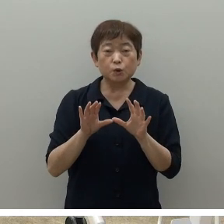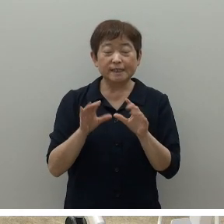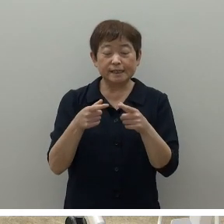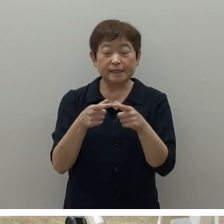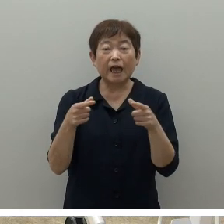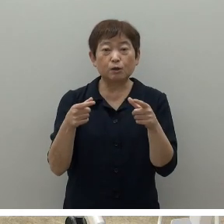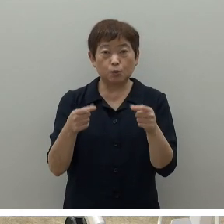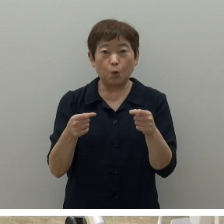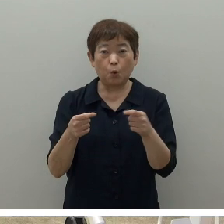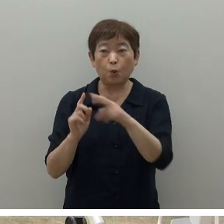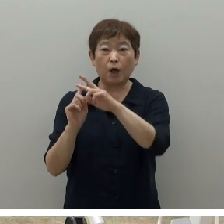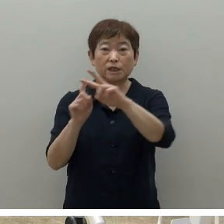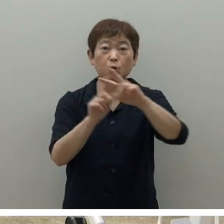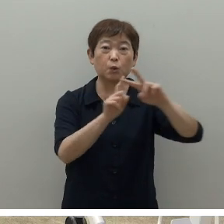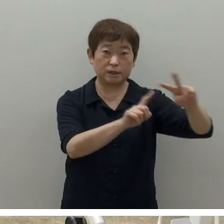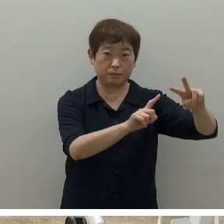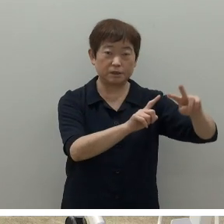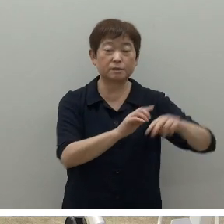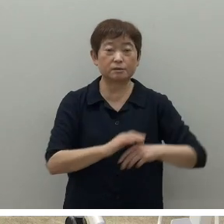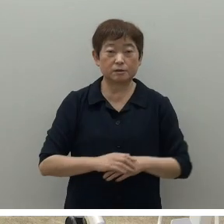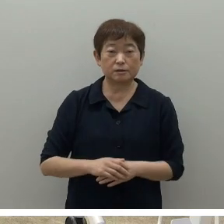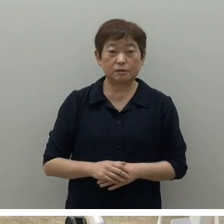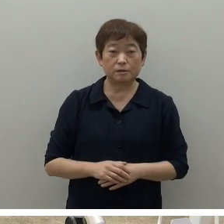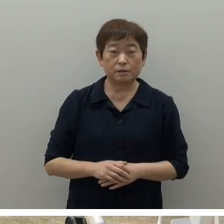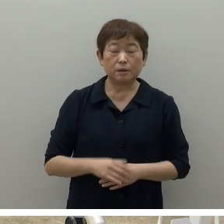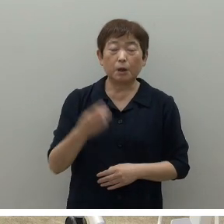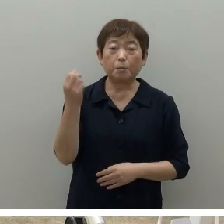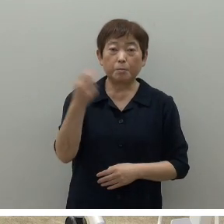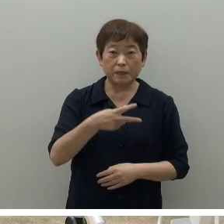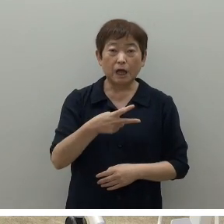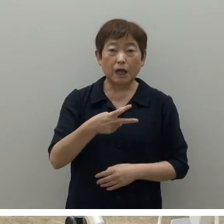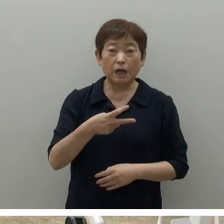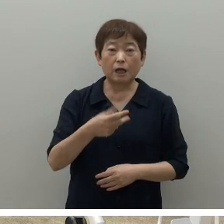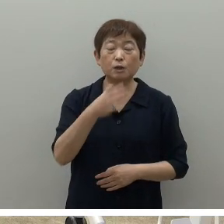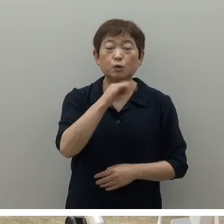発送したいというふうに思っております。また